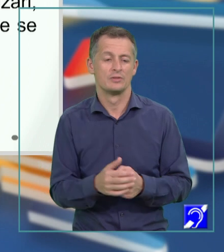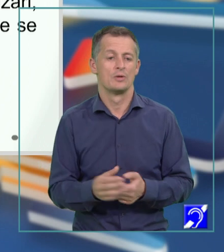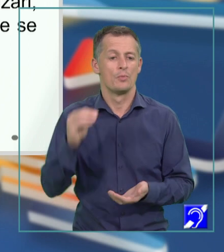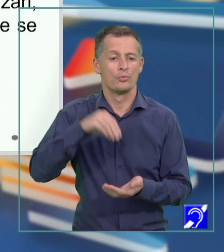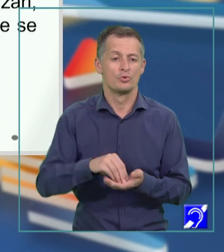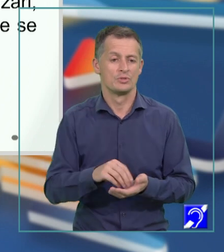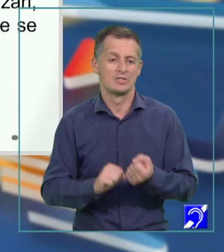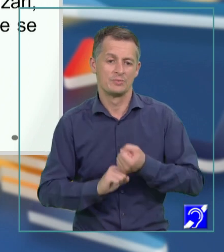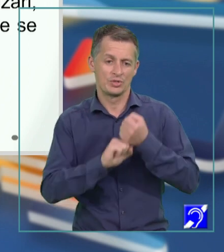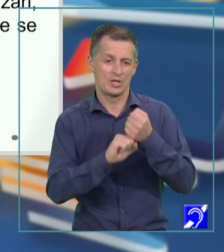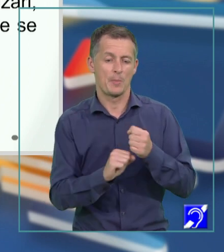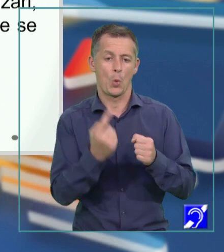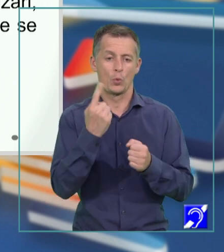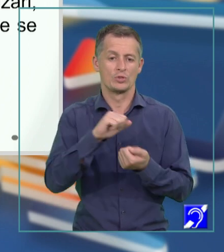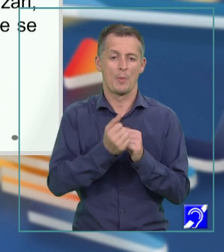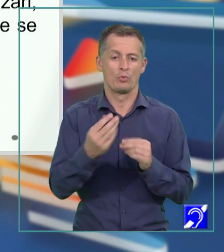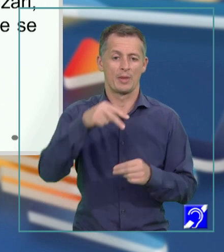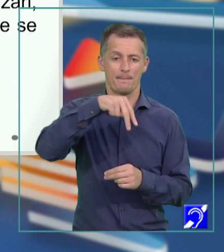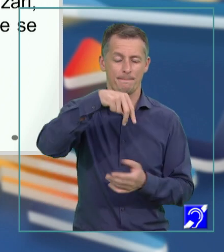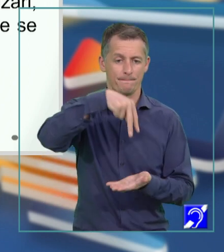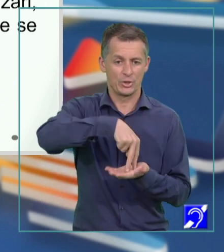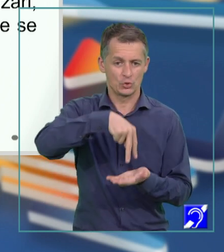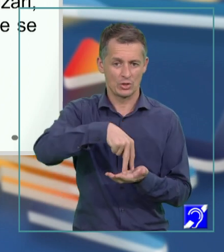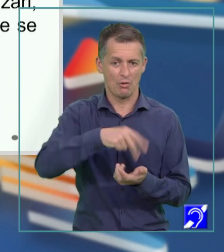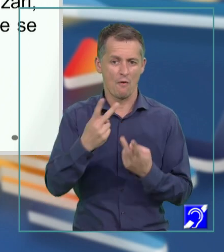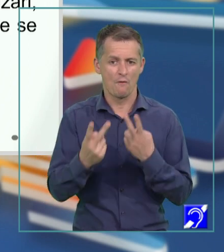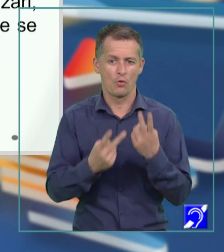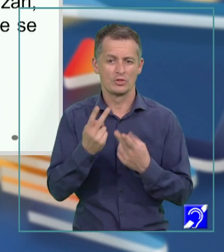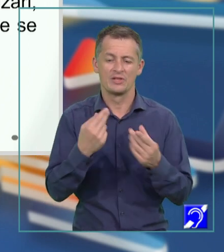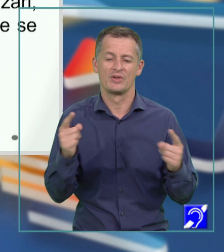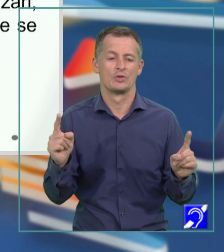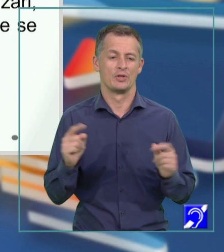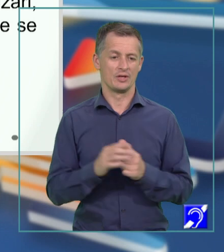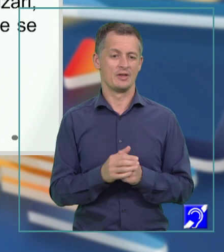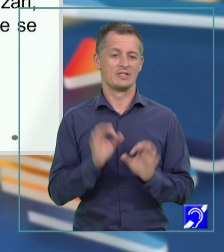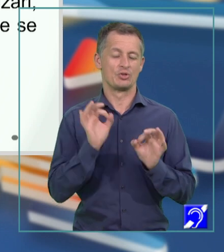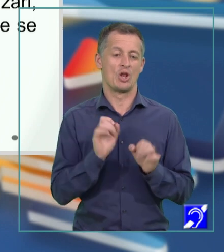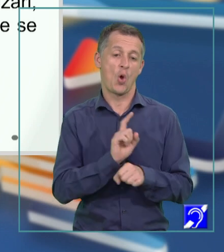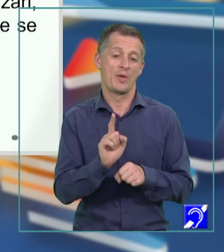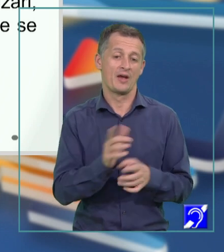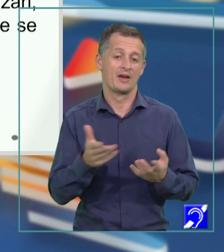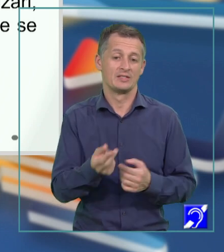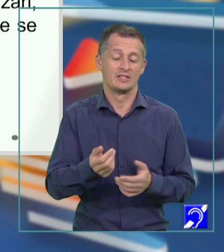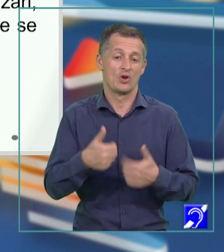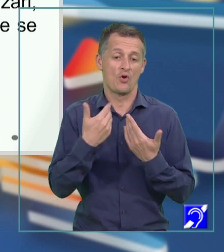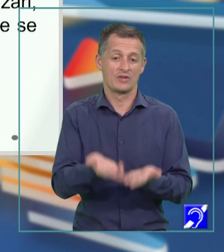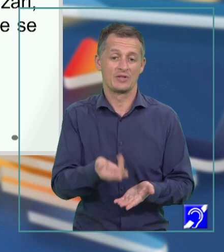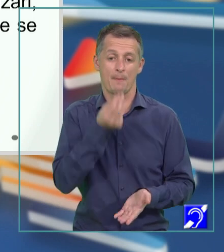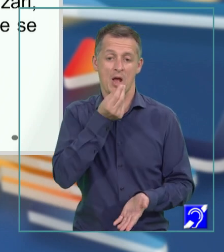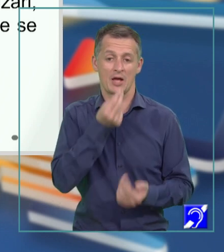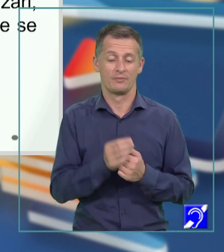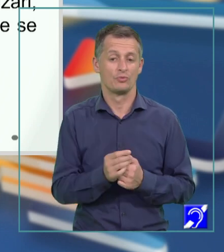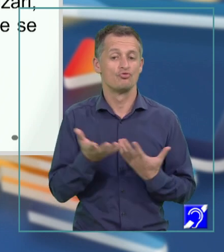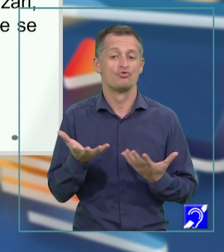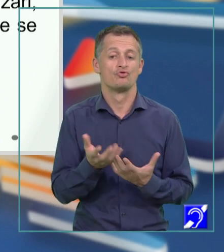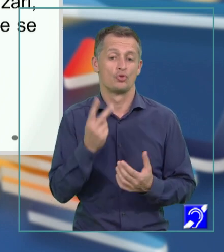unul sau pe mai multe picioare și având diverse utilizări, mai ales pe aceea de obiect pe care se servește mâncarea. 2. Ceea ce